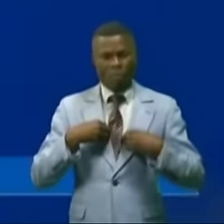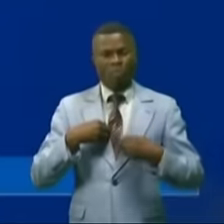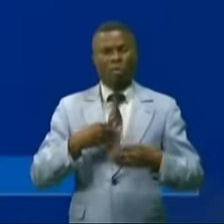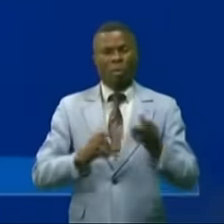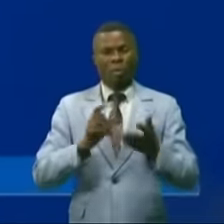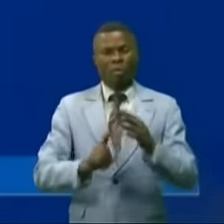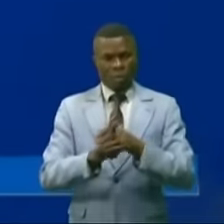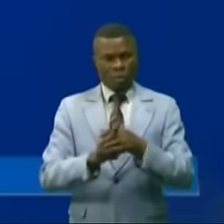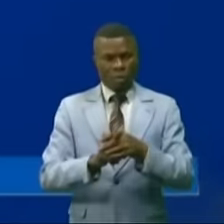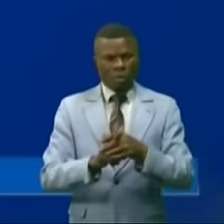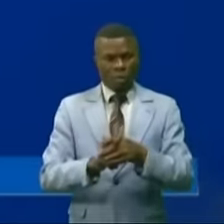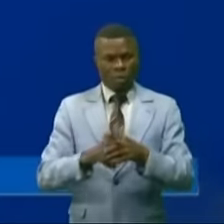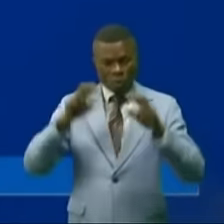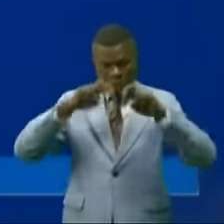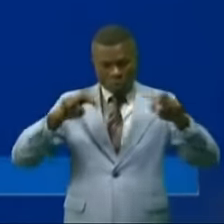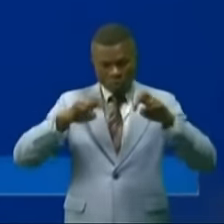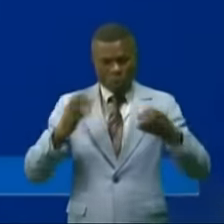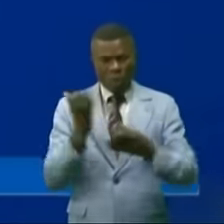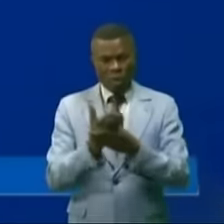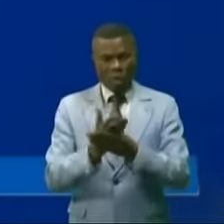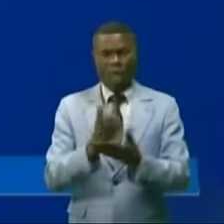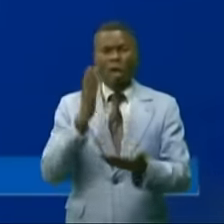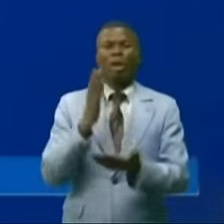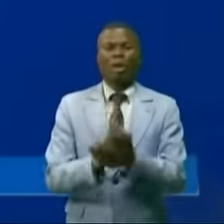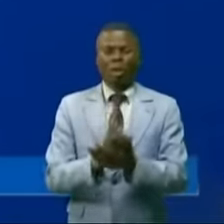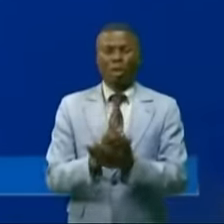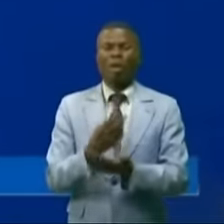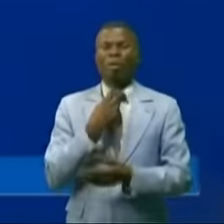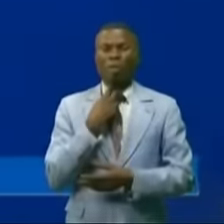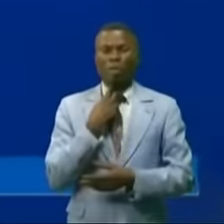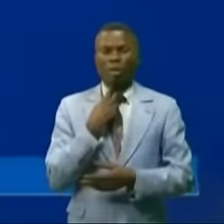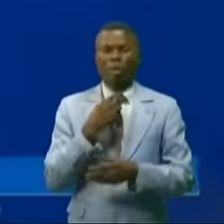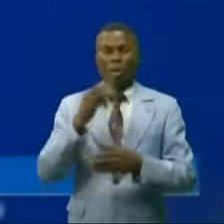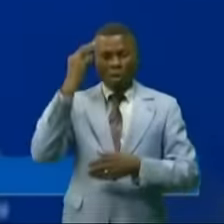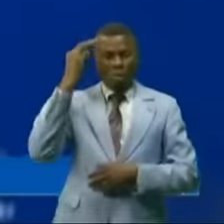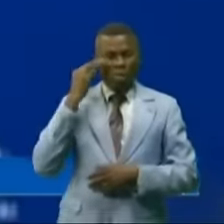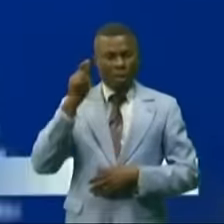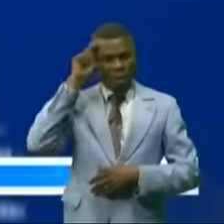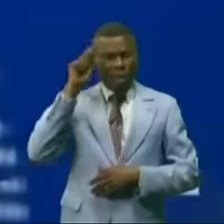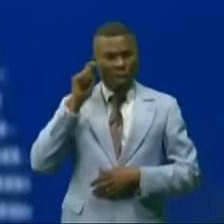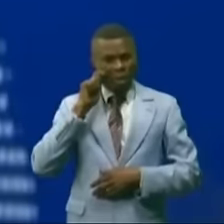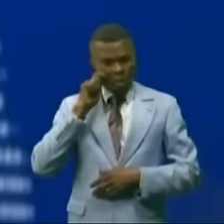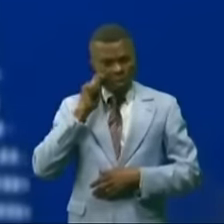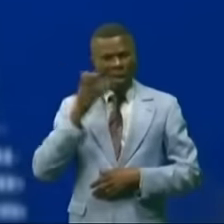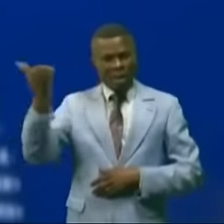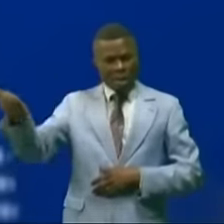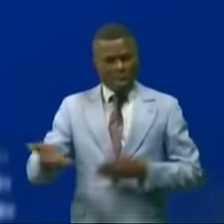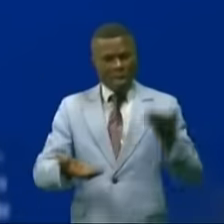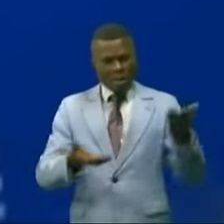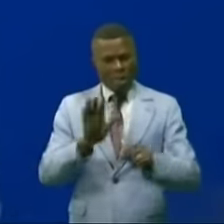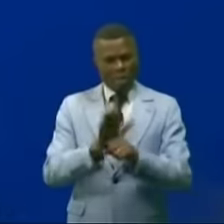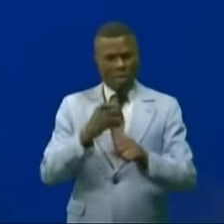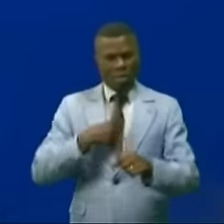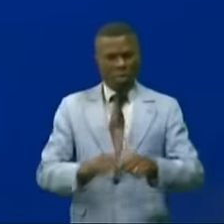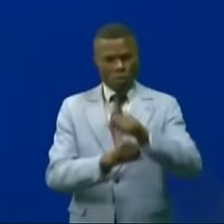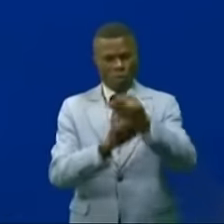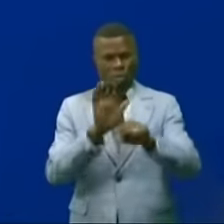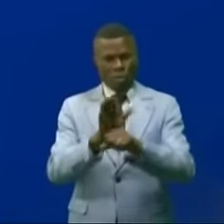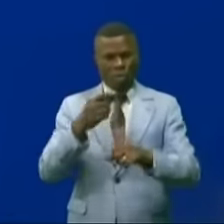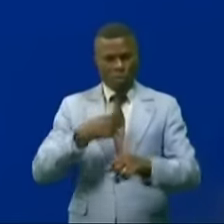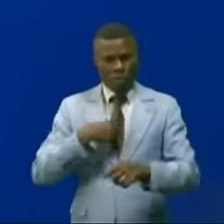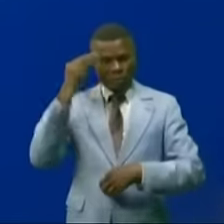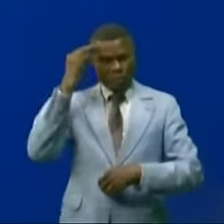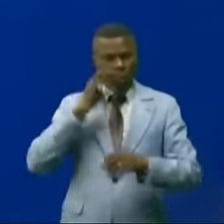où les recherches sont, les archives sont limitées, mais vous avez la ministre du genre qui me reçoit et qui dit « je vais t'apporter le soutien », le ministre